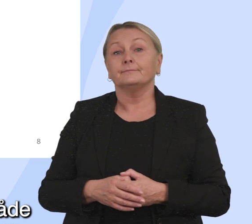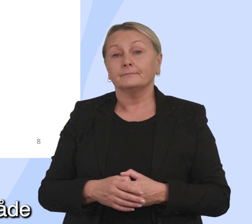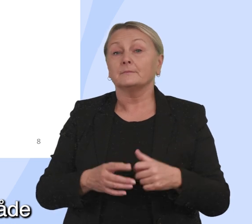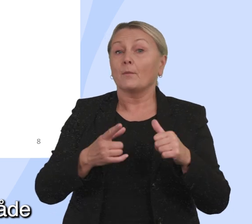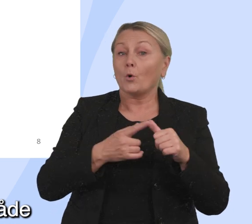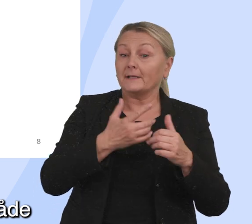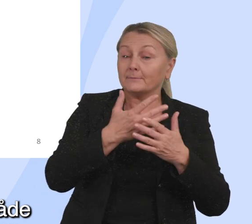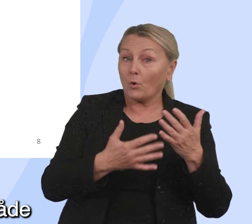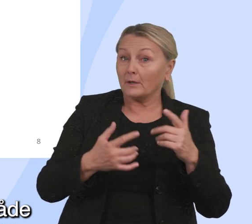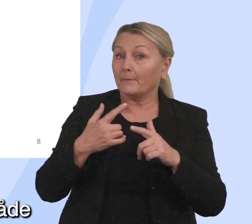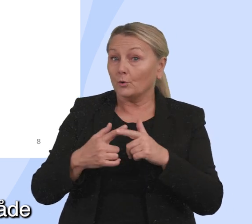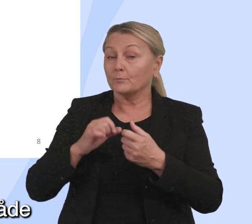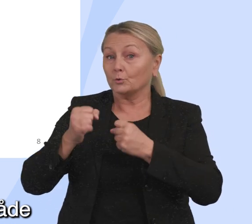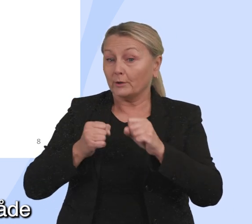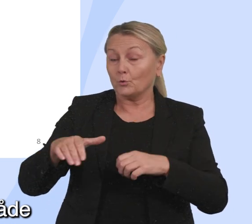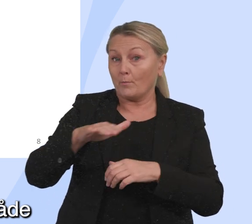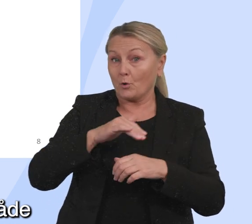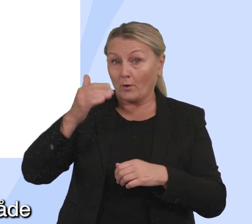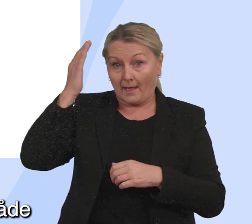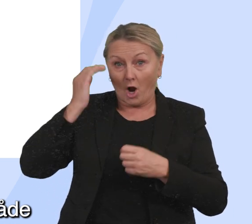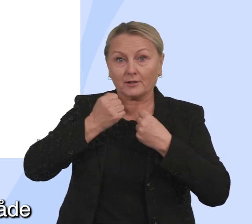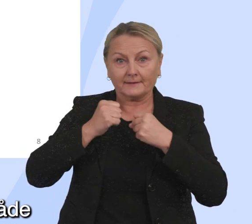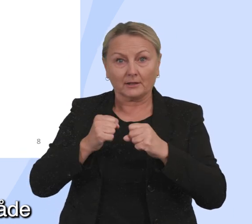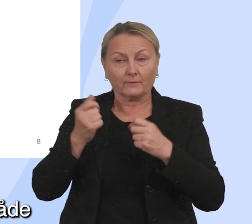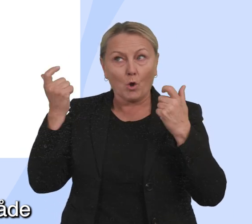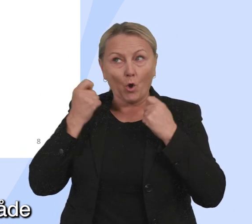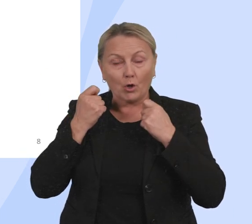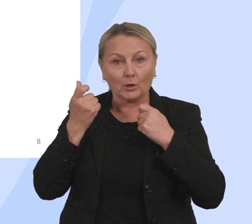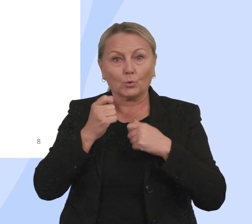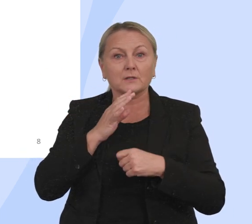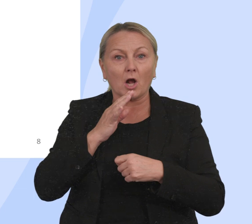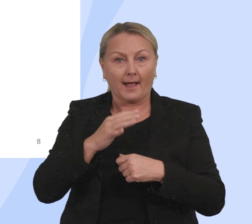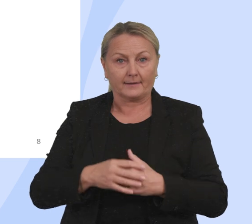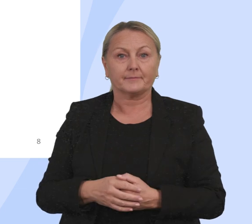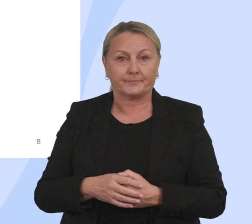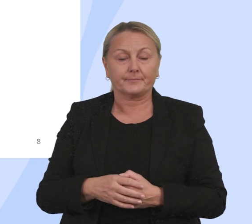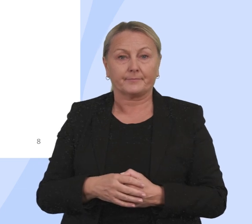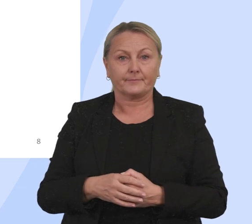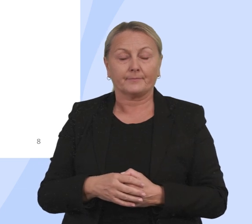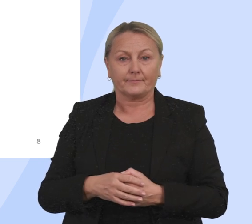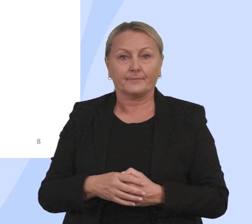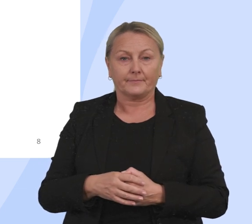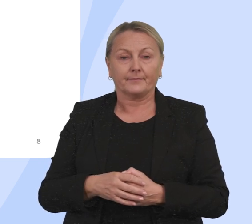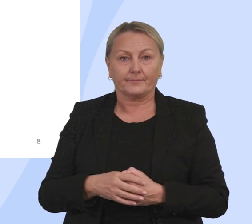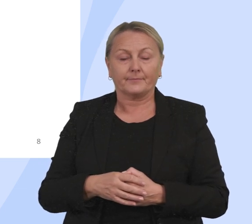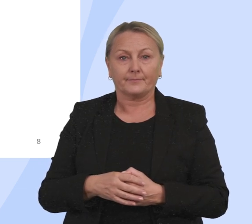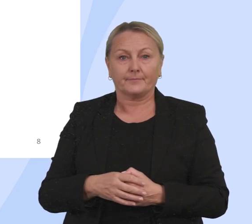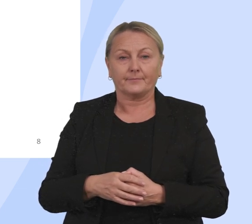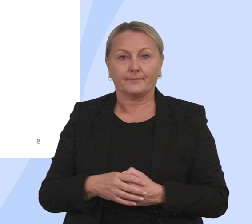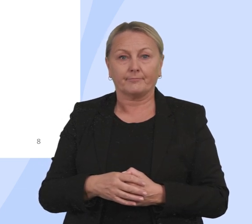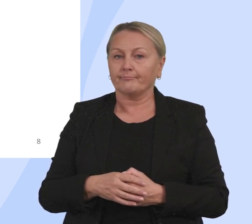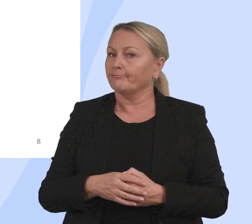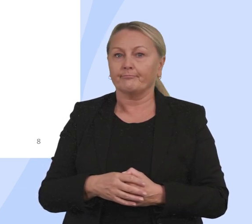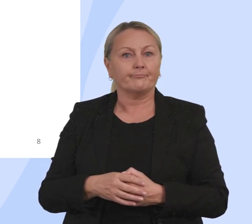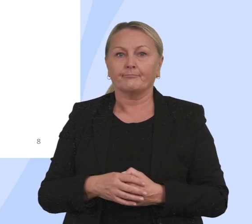motorisk område, der er der aktivitet, når vi hører en anden tale. Og der er sådan set ikke en stor forskel på, om vi ser den